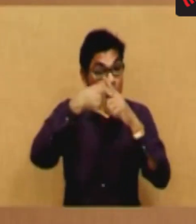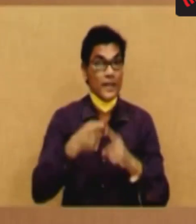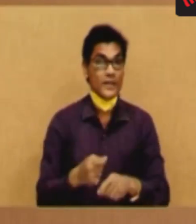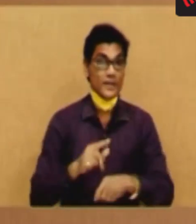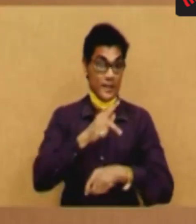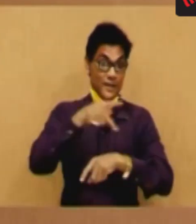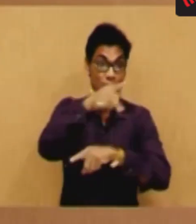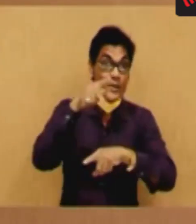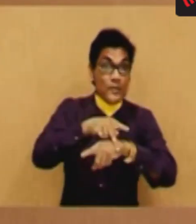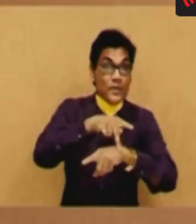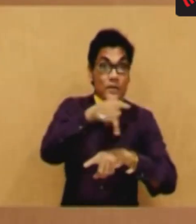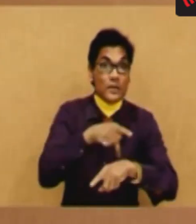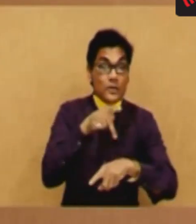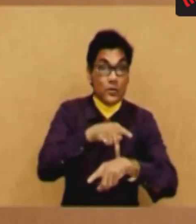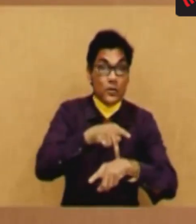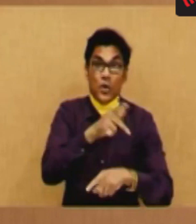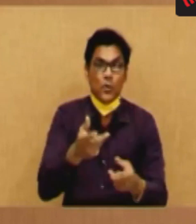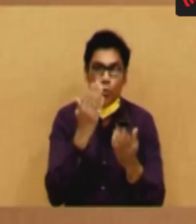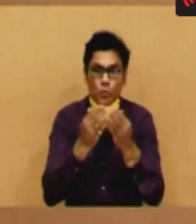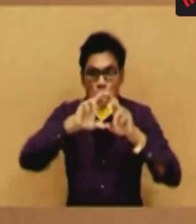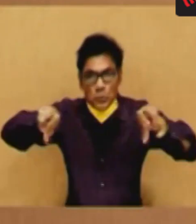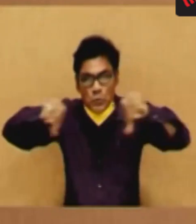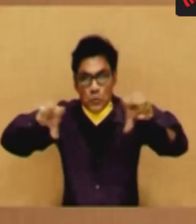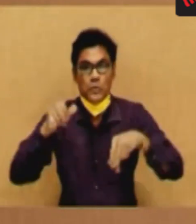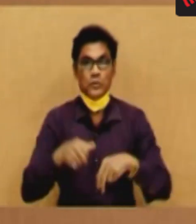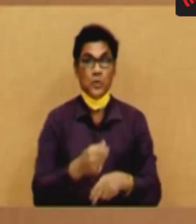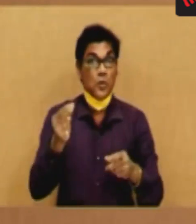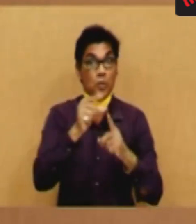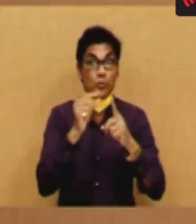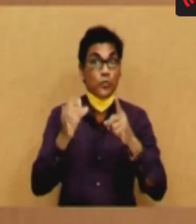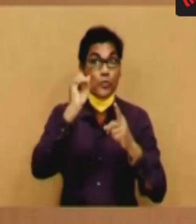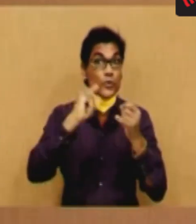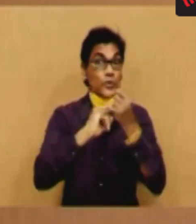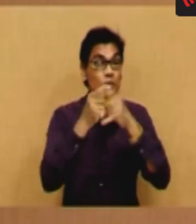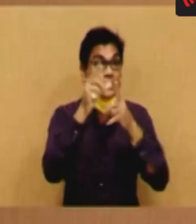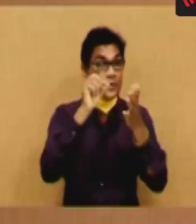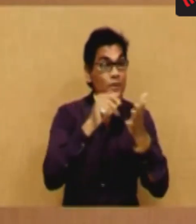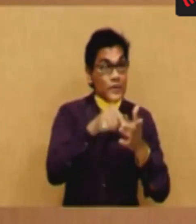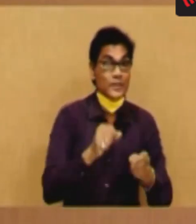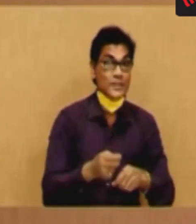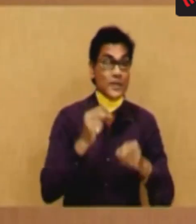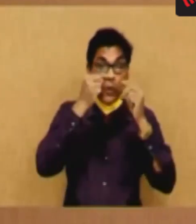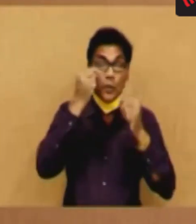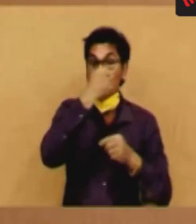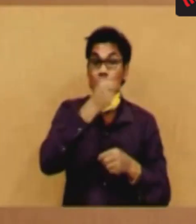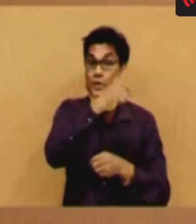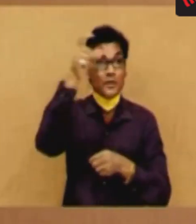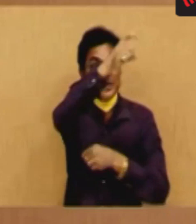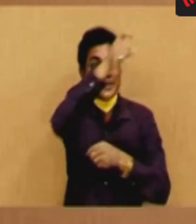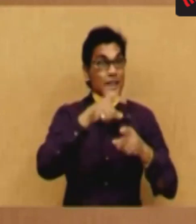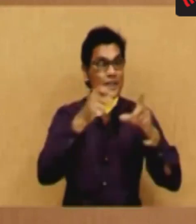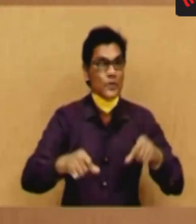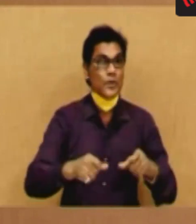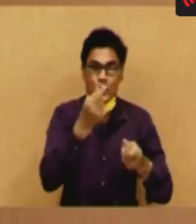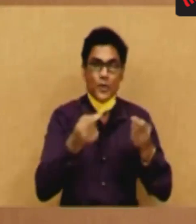यूके फिलिपाइंस आदि जगह रिसर्च करिसंती पोस्ट डॉक्टरेट करिसंती। चेन्नई रो स्वामीनाथन इंस्टीट्यूट